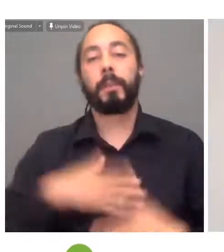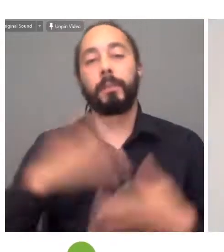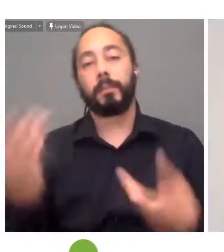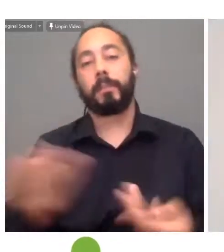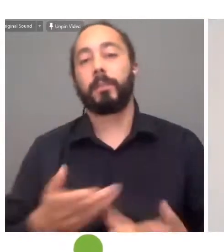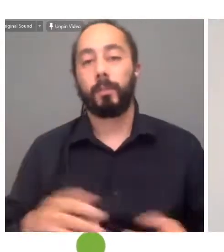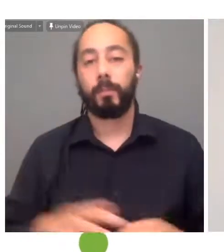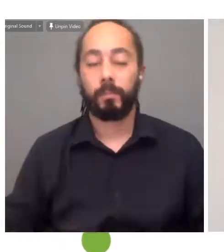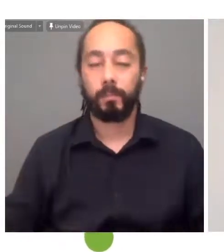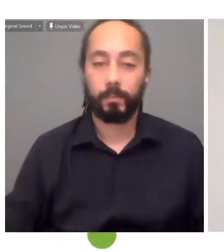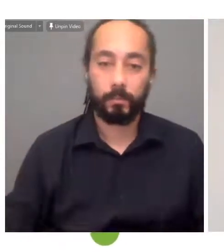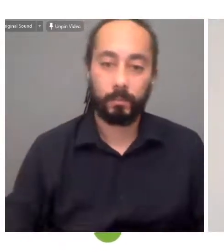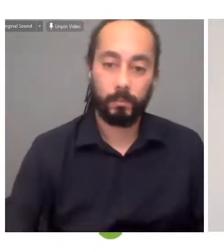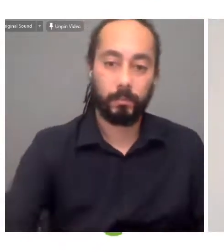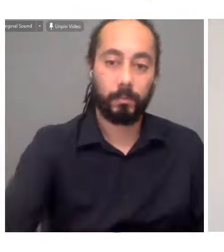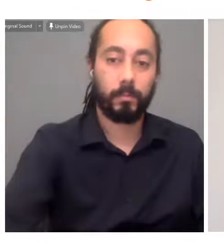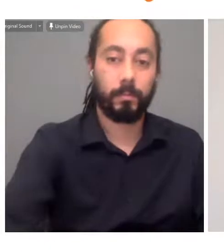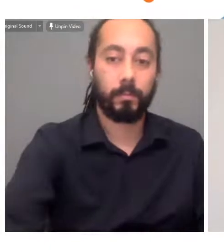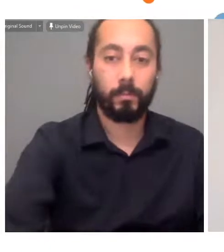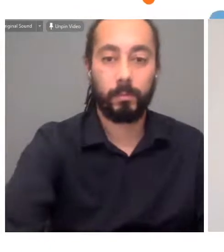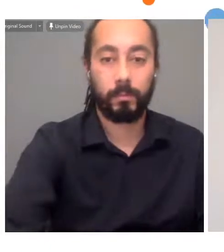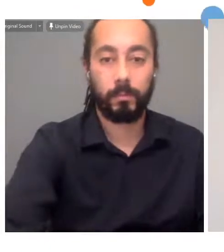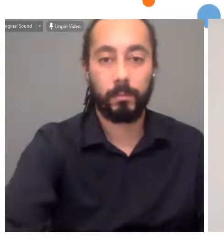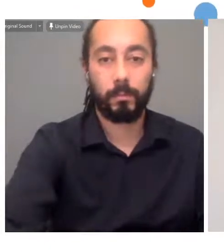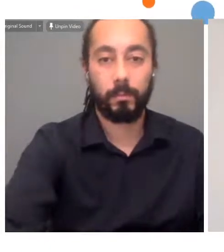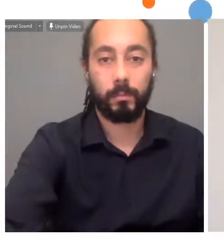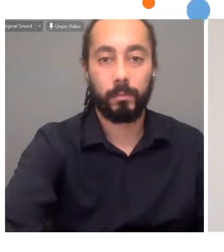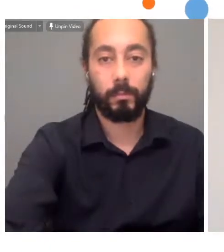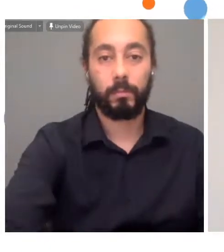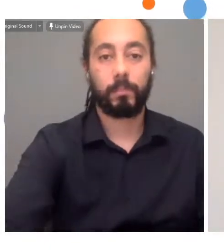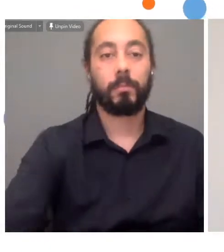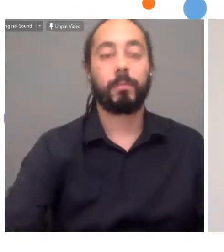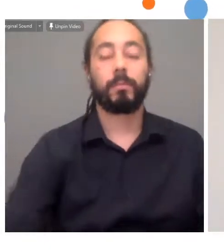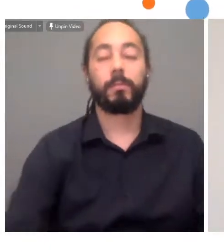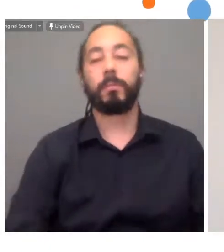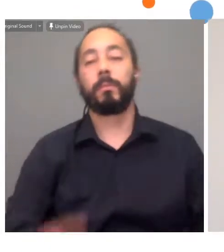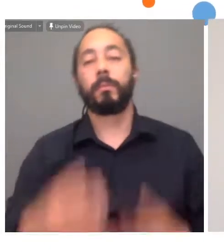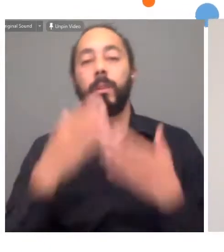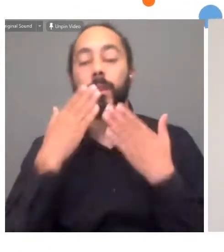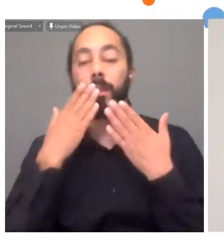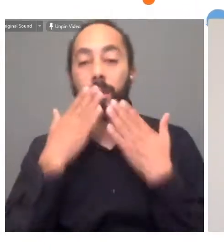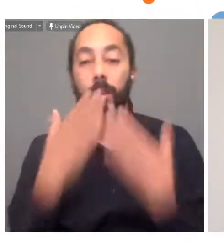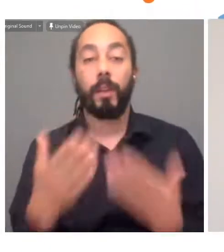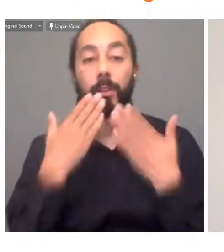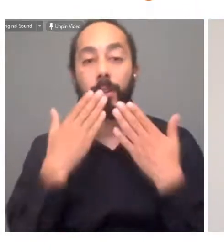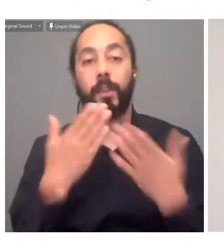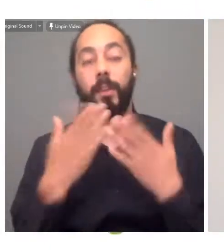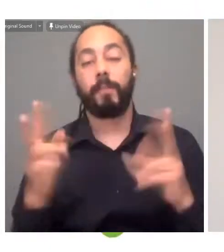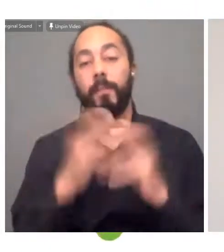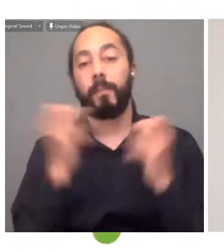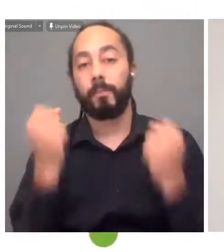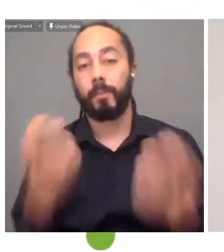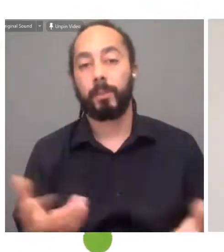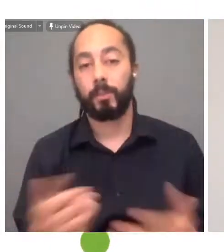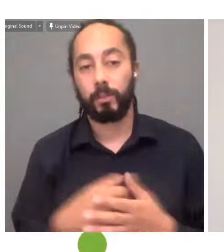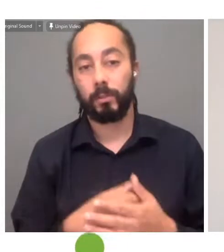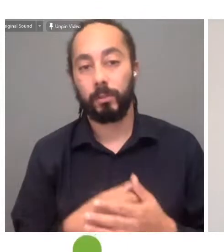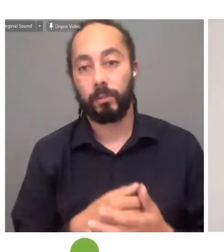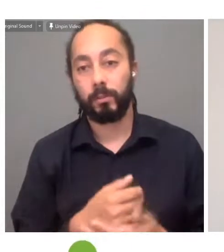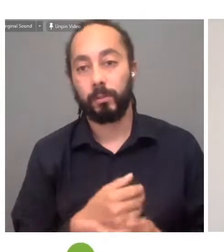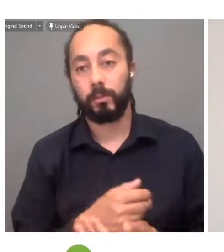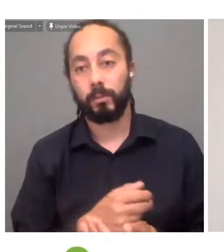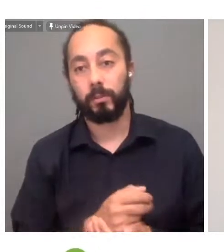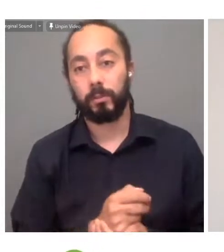Merci beaucoup. Donc, pour terminer, et celle-là, ce n'est pas une question, c'est une proactivité de ma part. C'est de souhaiter